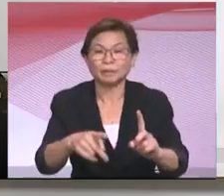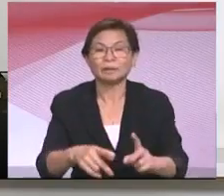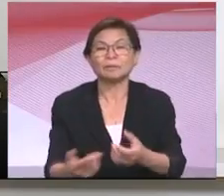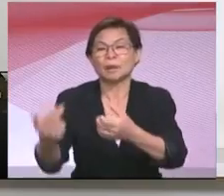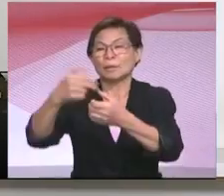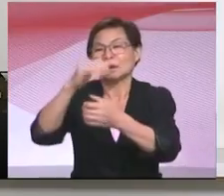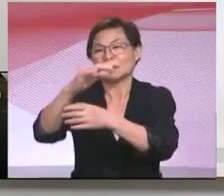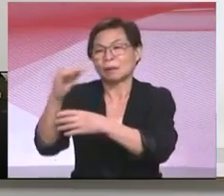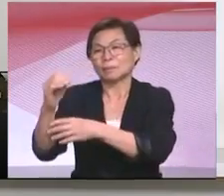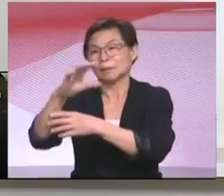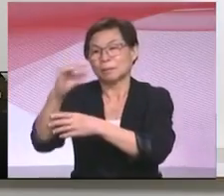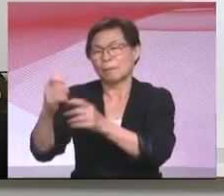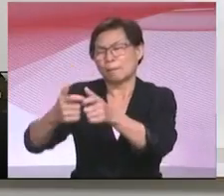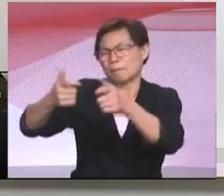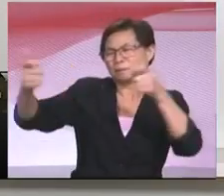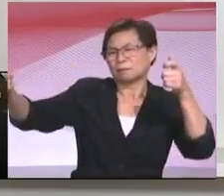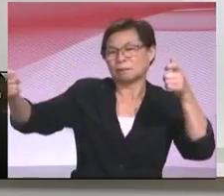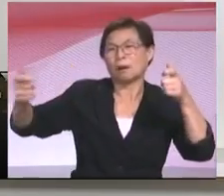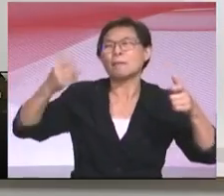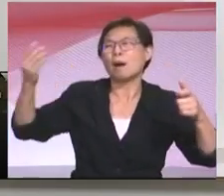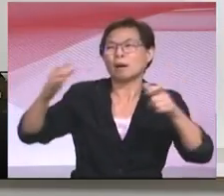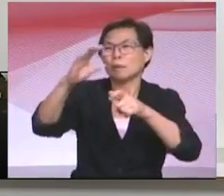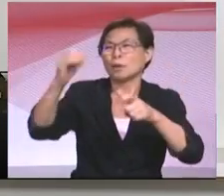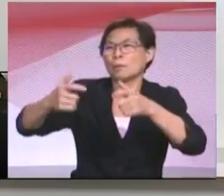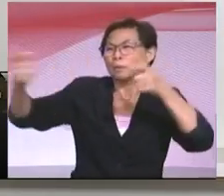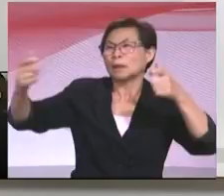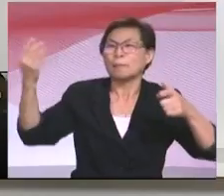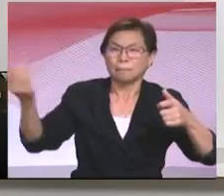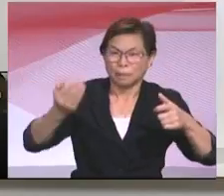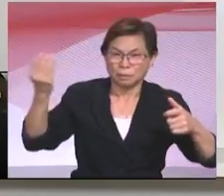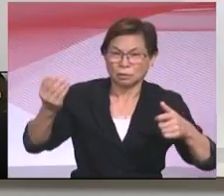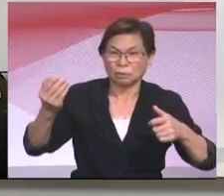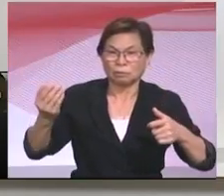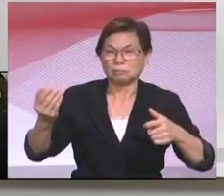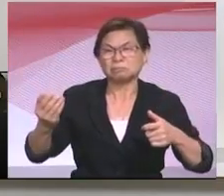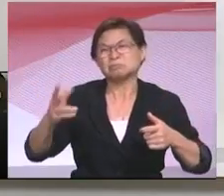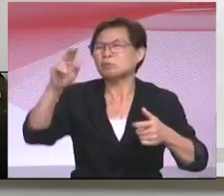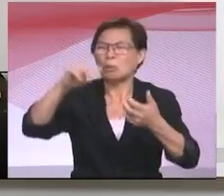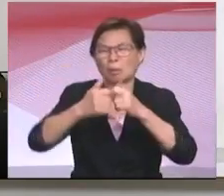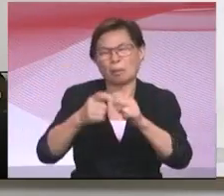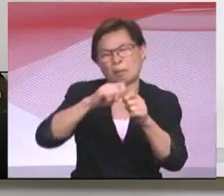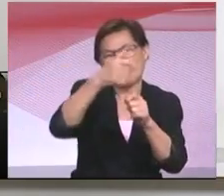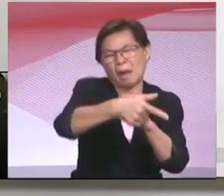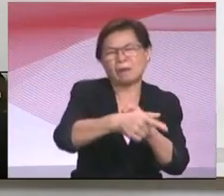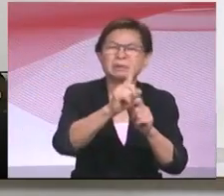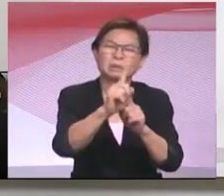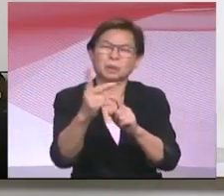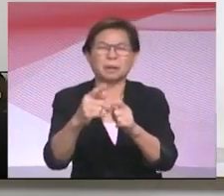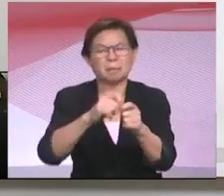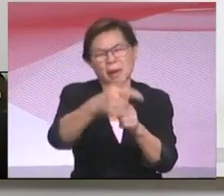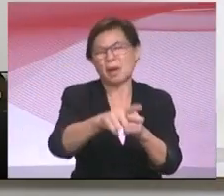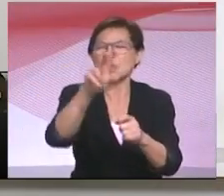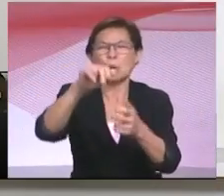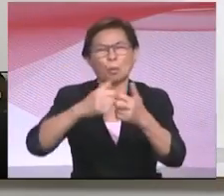yang melibatkan syarikat-syarikat besar yang biasanya bagi mereka tidak ada masalah untuk membayar RM1,000 ini.